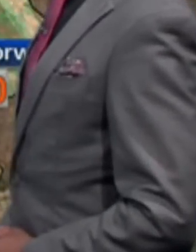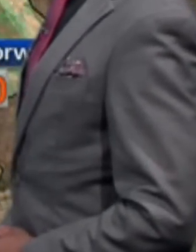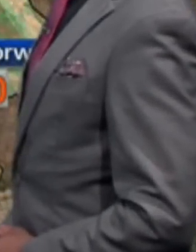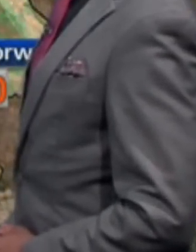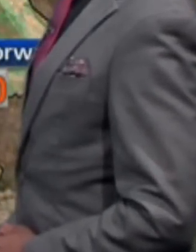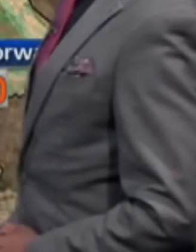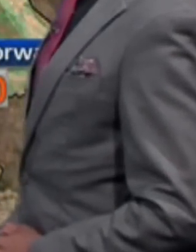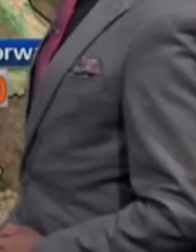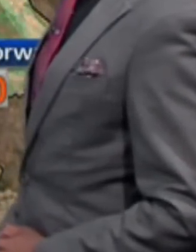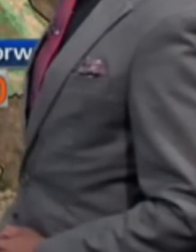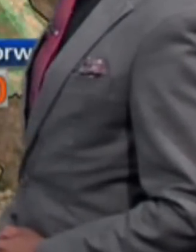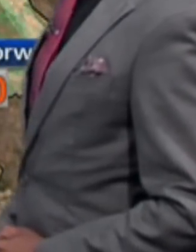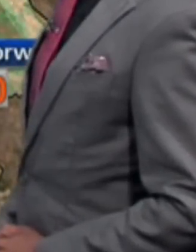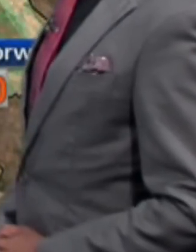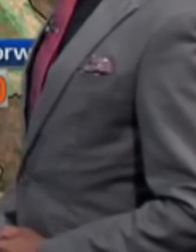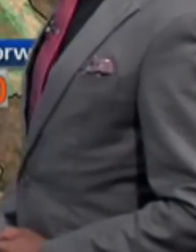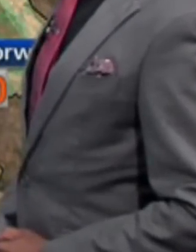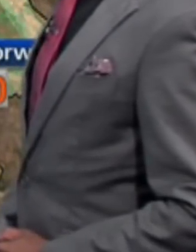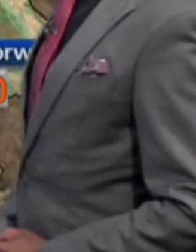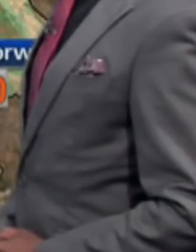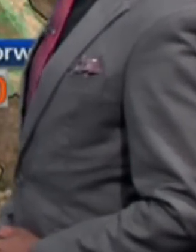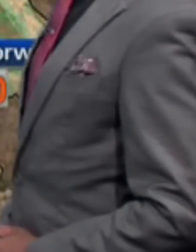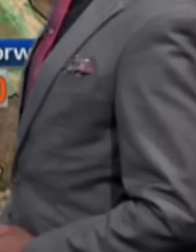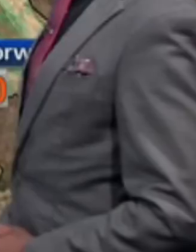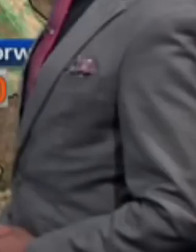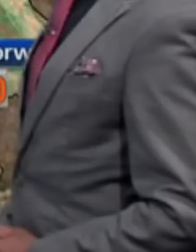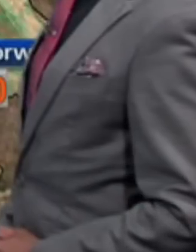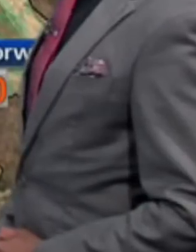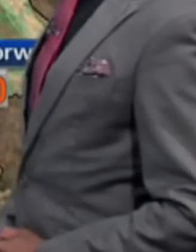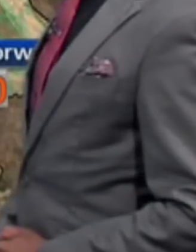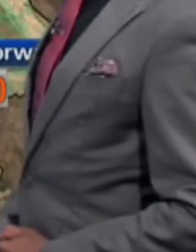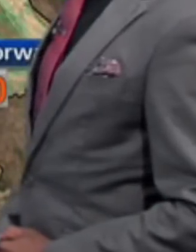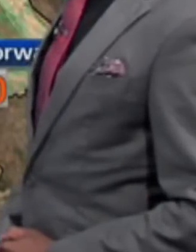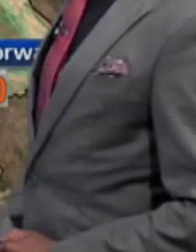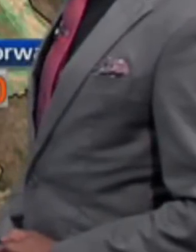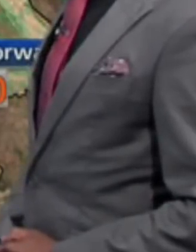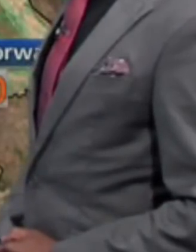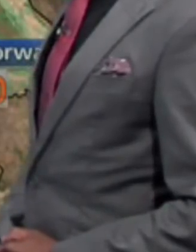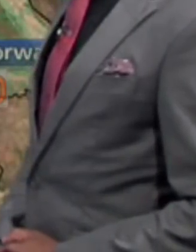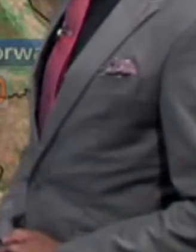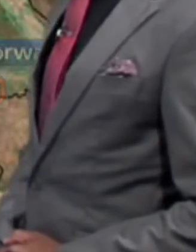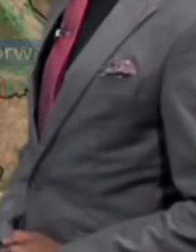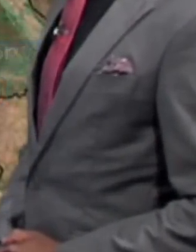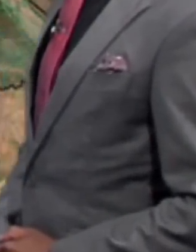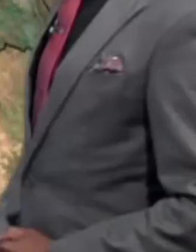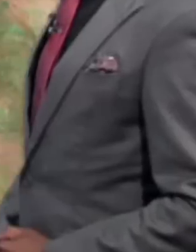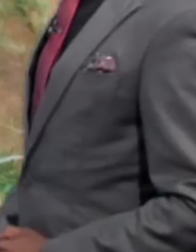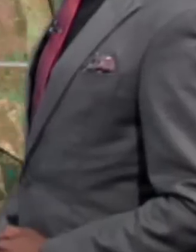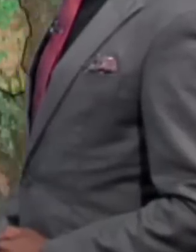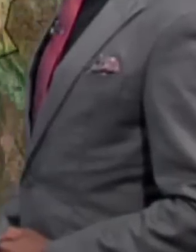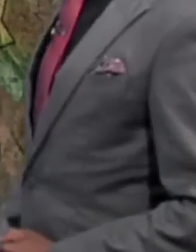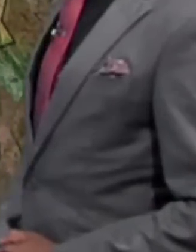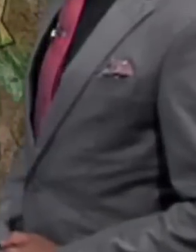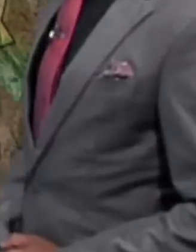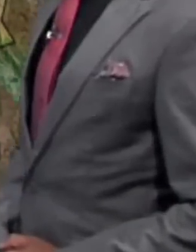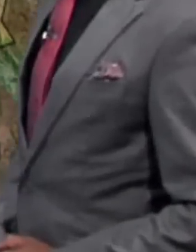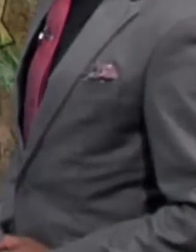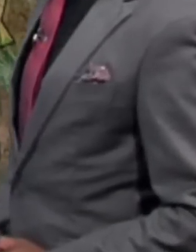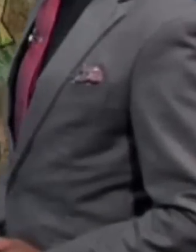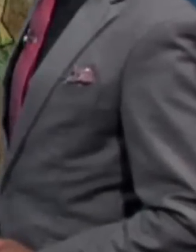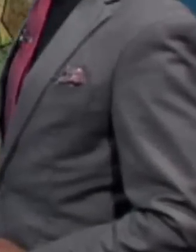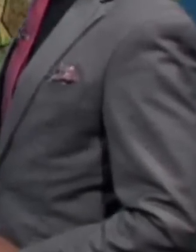tša 36 Phalaborwa ke tša 40 mo go bontšha go tla ba le fišela go ntšha noga meleteng dikarolo tša Lephalale province eo ka moka go bontšha go tla ba go fiša Thohoyandou